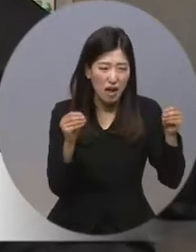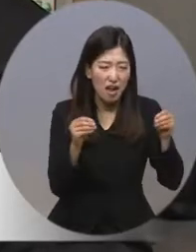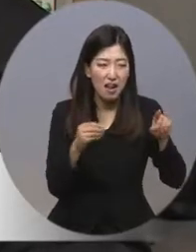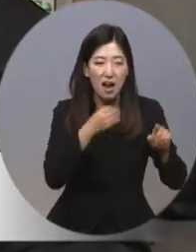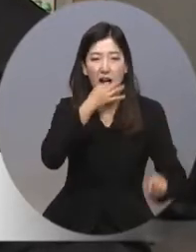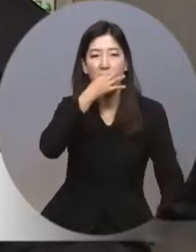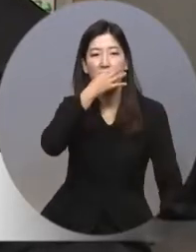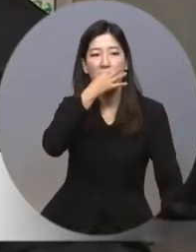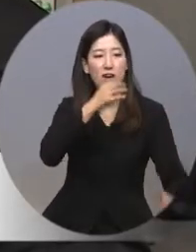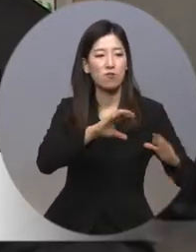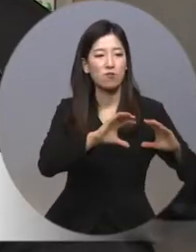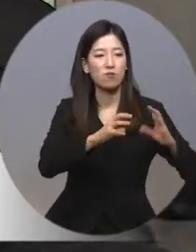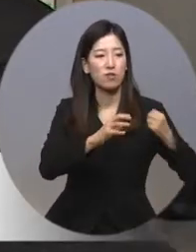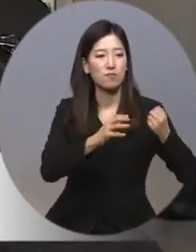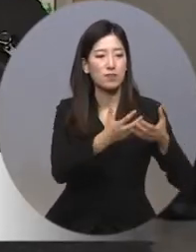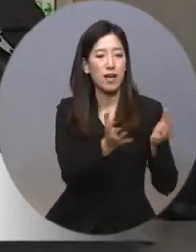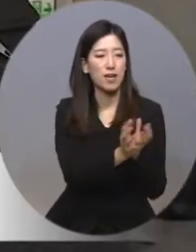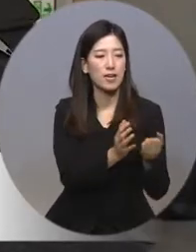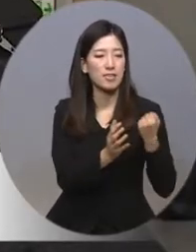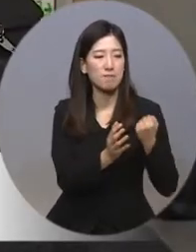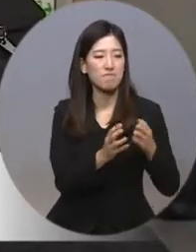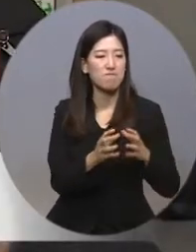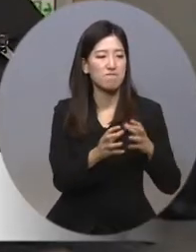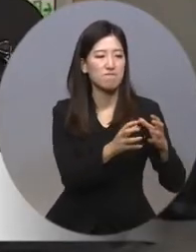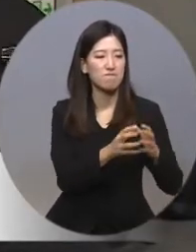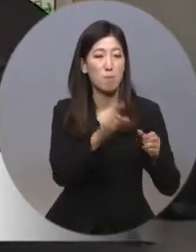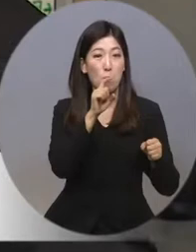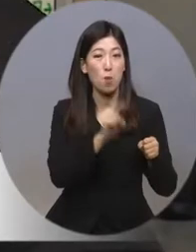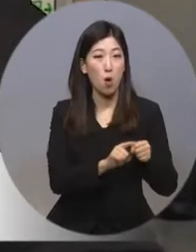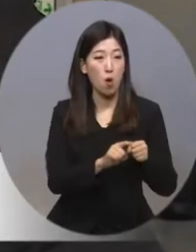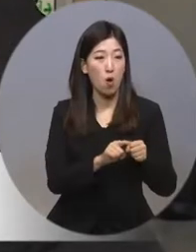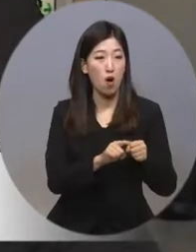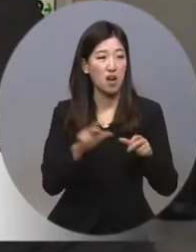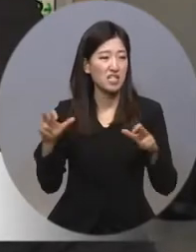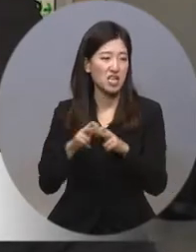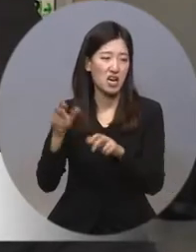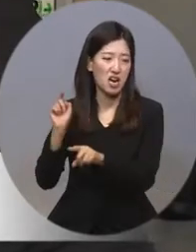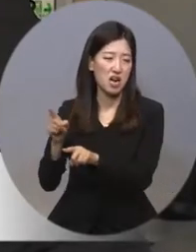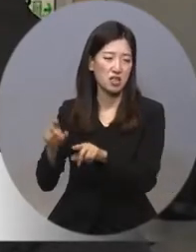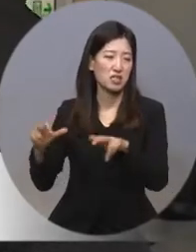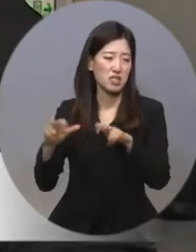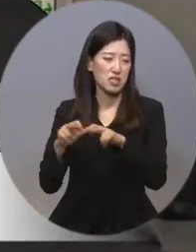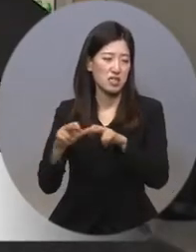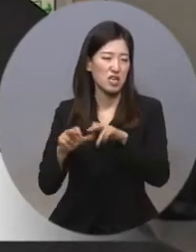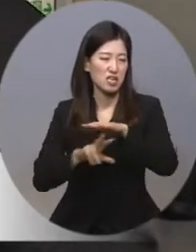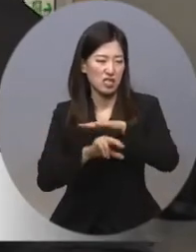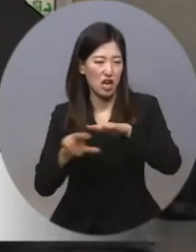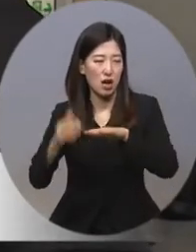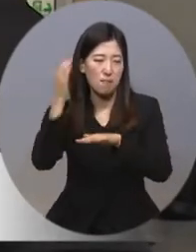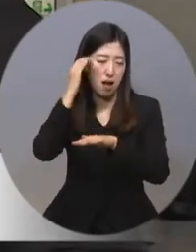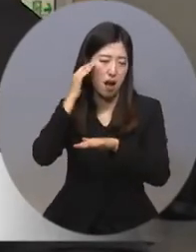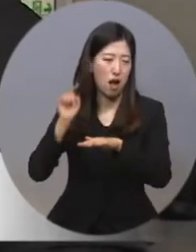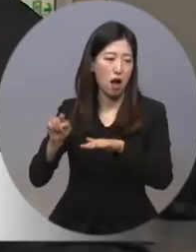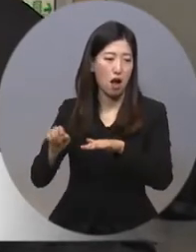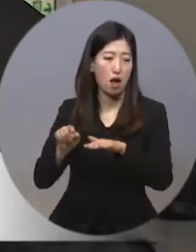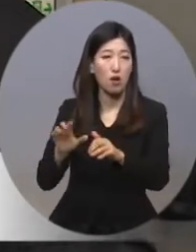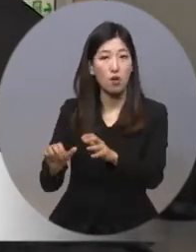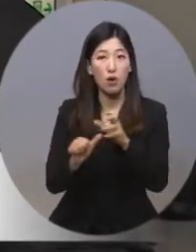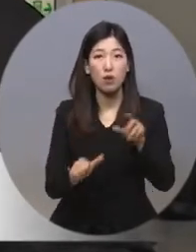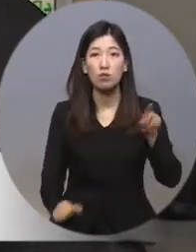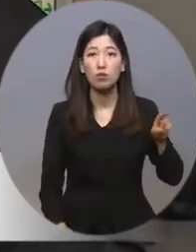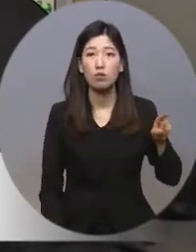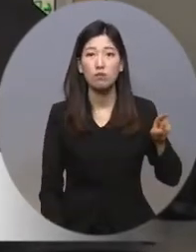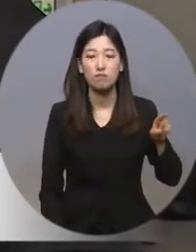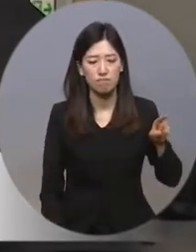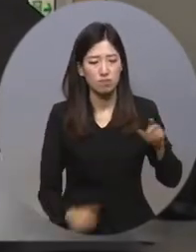탐욕스러운 권력을 유지하기 위한 하나의 수단으로 받는 방식에 대해서는 명확하게 우리는